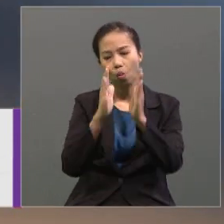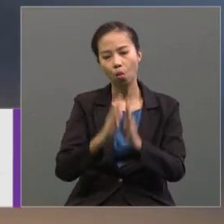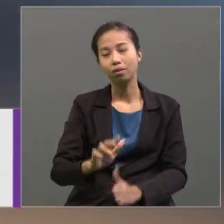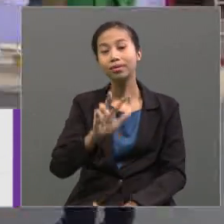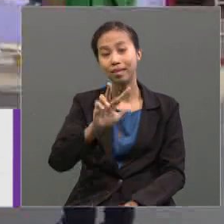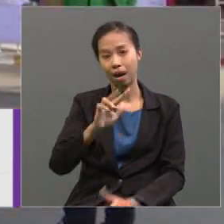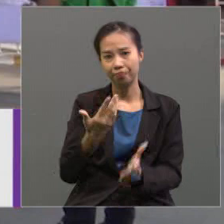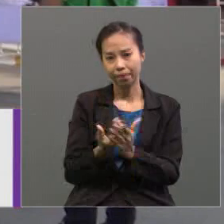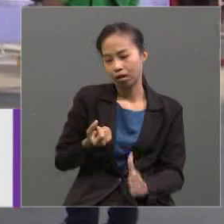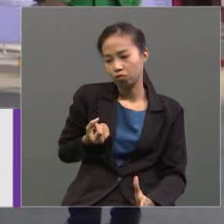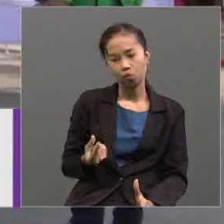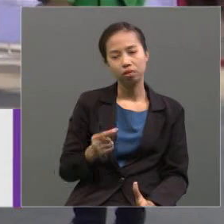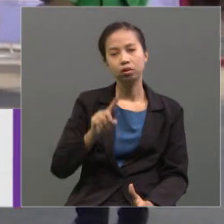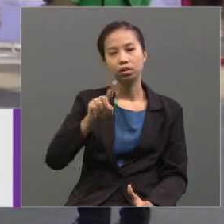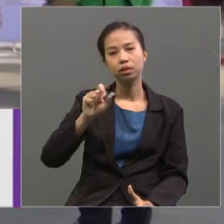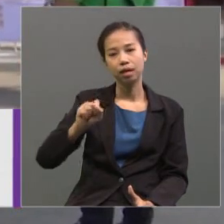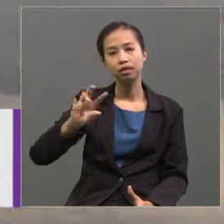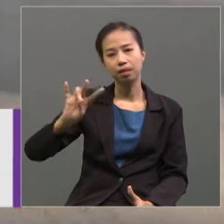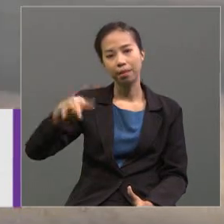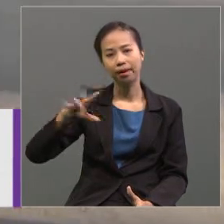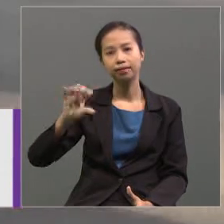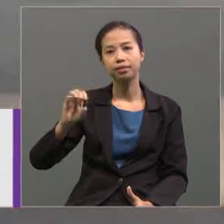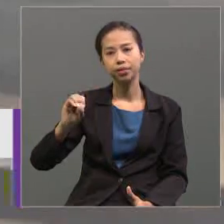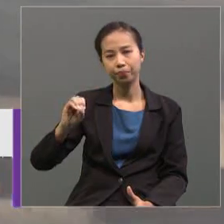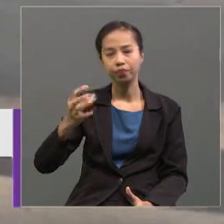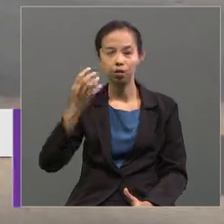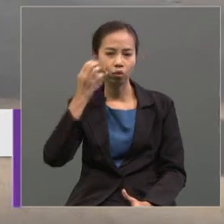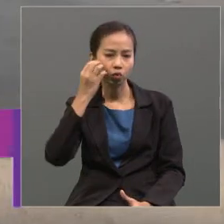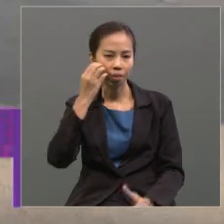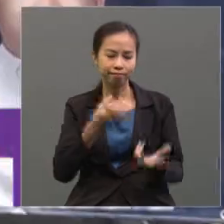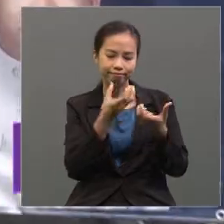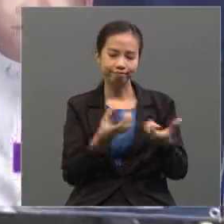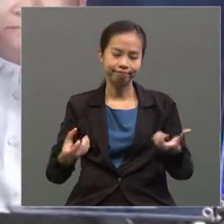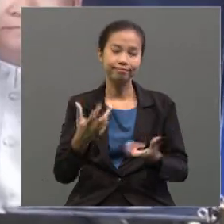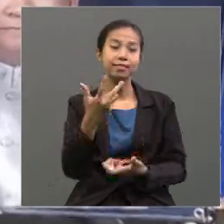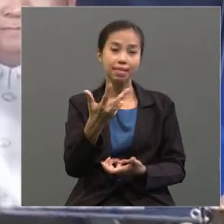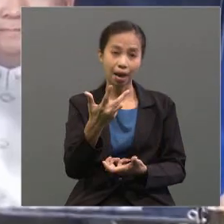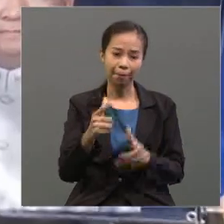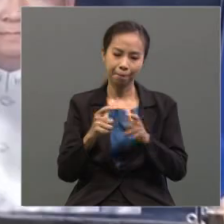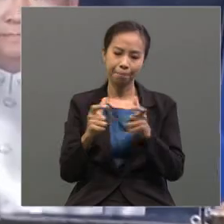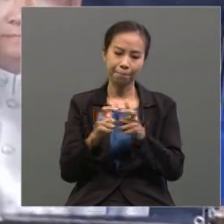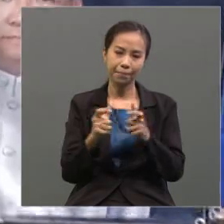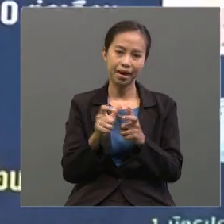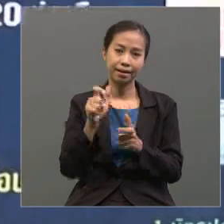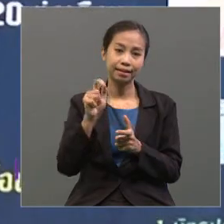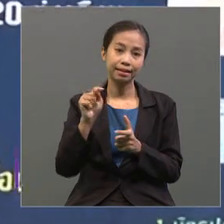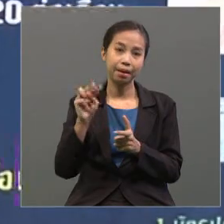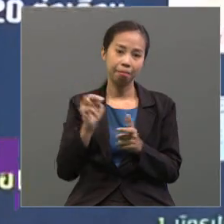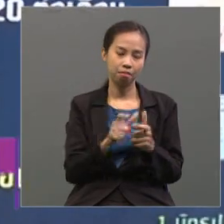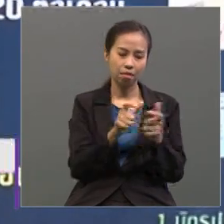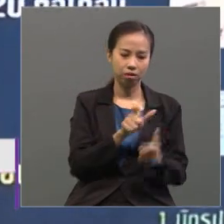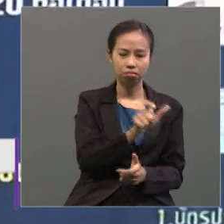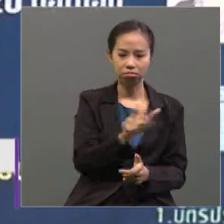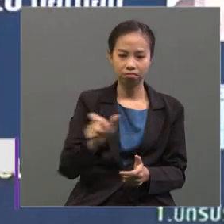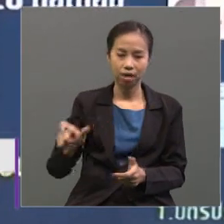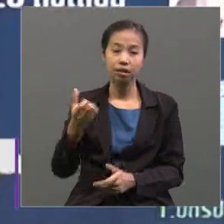เงินสดรวมๆเนี่ยประมาณ1,050บาทโทรศัพท์มือถือ 3เครื่องบัตรATMจำนวน 14ใบค่ะ